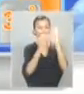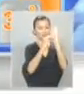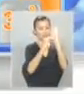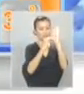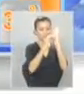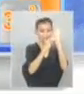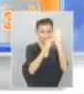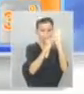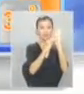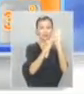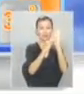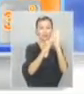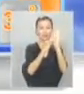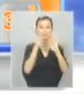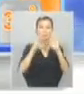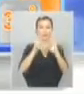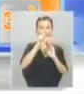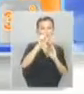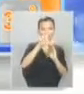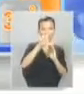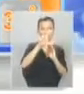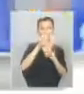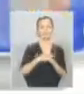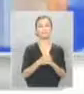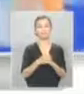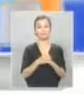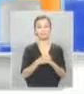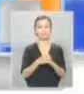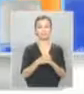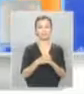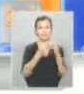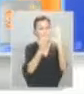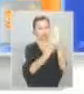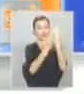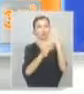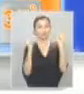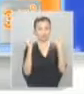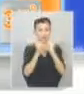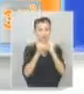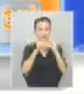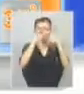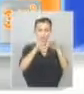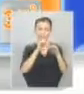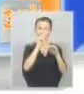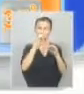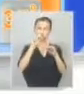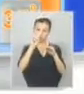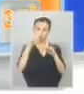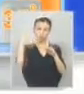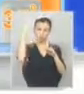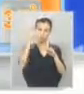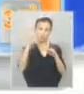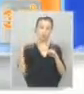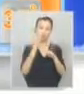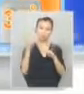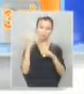มณฑลอุณหภูมิต่ำสุดประมาณ23องศาภาคตะวันออกอากาศเย็นอุณหภูมิจะลดลงอีก 1-2 องศาและมีลมแรง